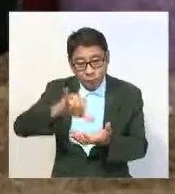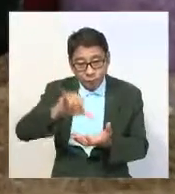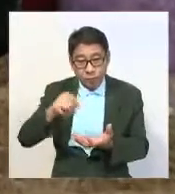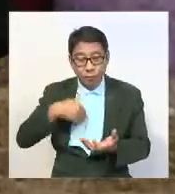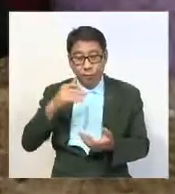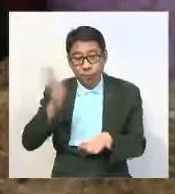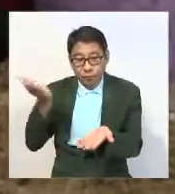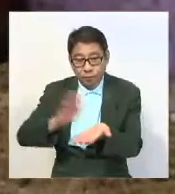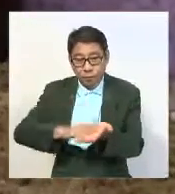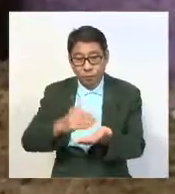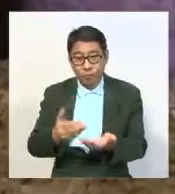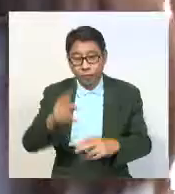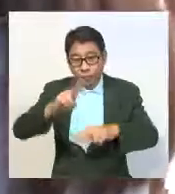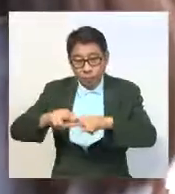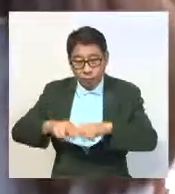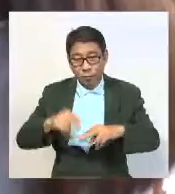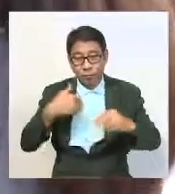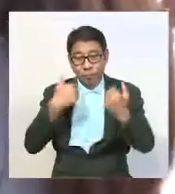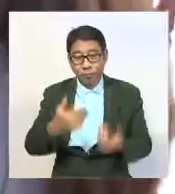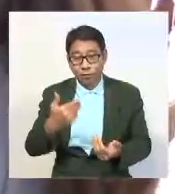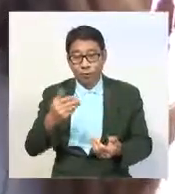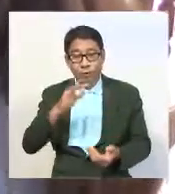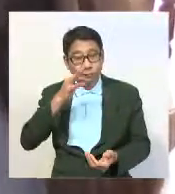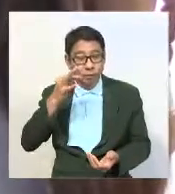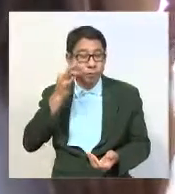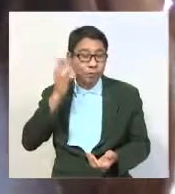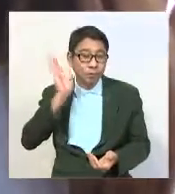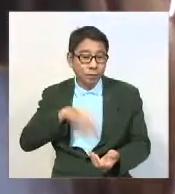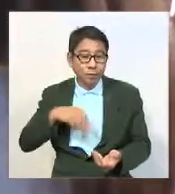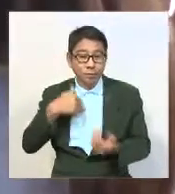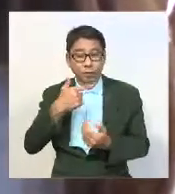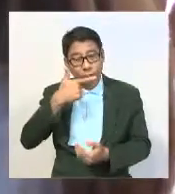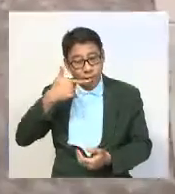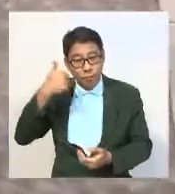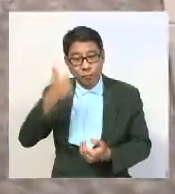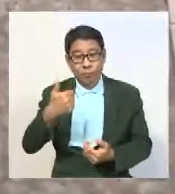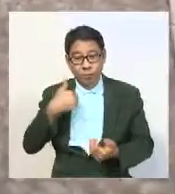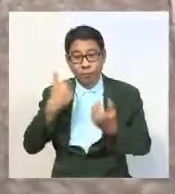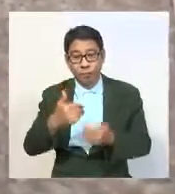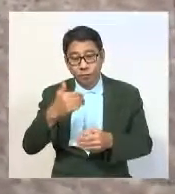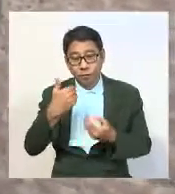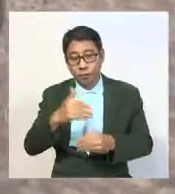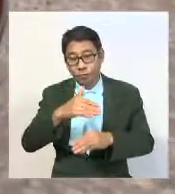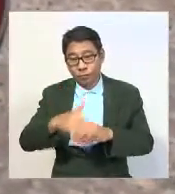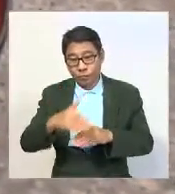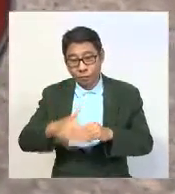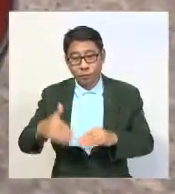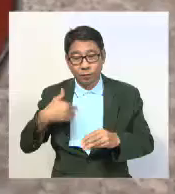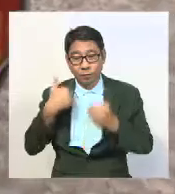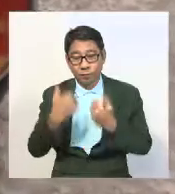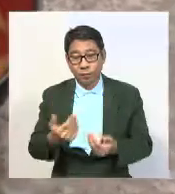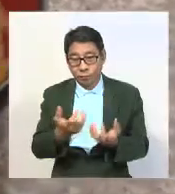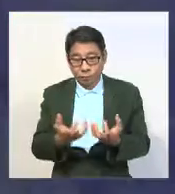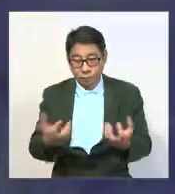าวกระเทียมเกลือพริกไทยน้ำผึ้งเคล็ดลับความอร่อยอยู่ที่อูเชียงฝันและส้มเชียงเนื่องจากวั